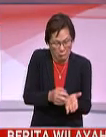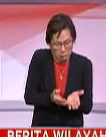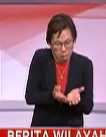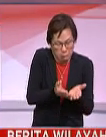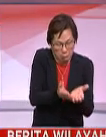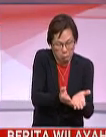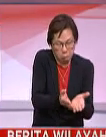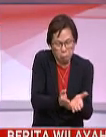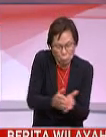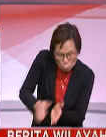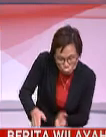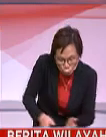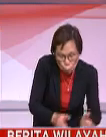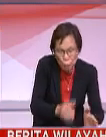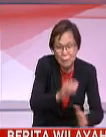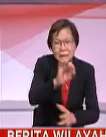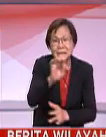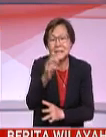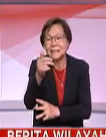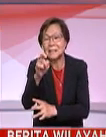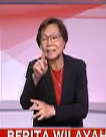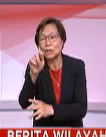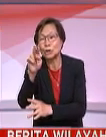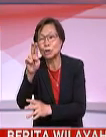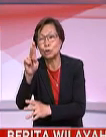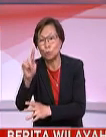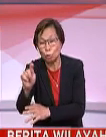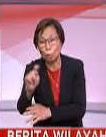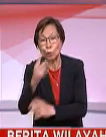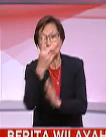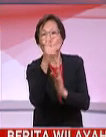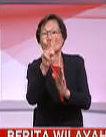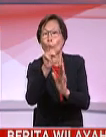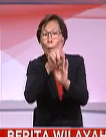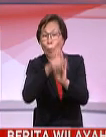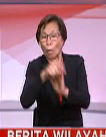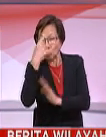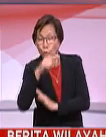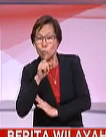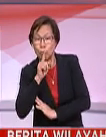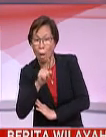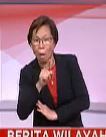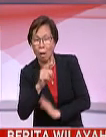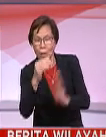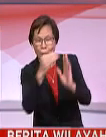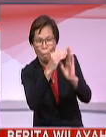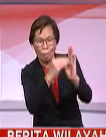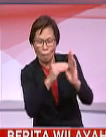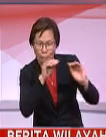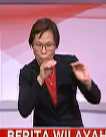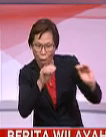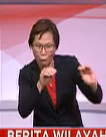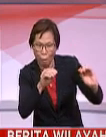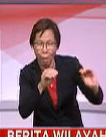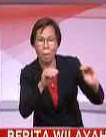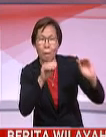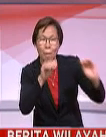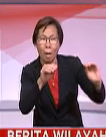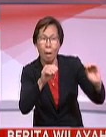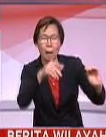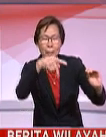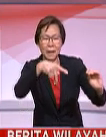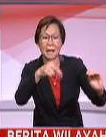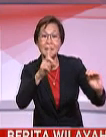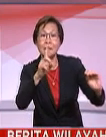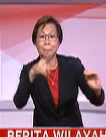Sungai Tembeling di Jerantut selama 20 minit semata-mata bagi memastikan modul pengajaran dan pembelajaran di rumah